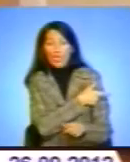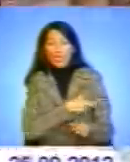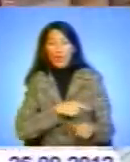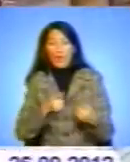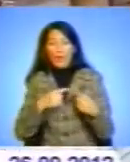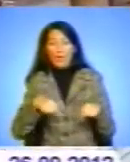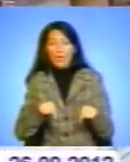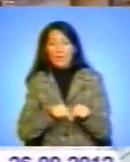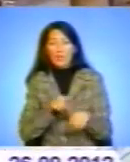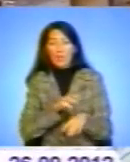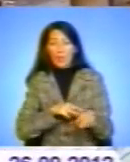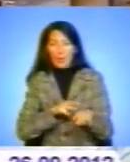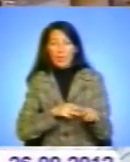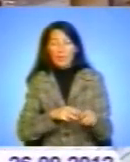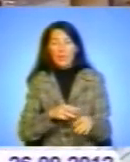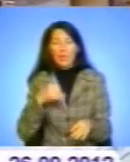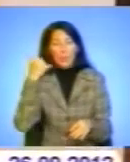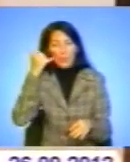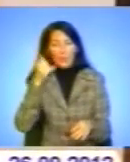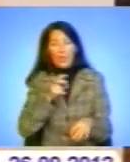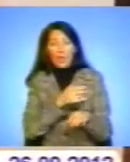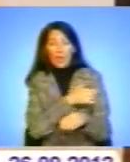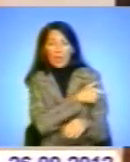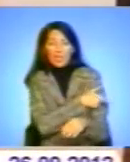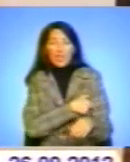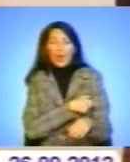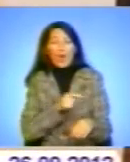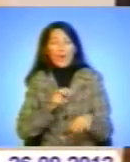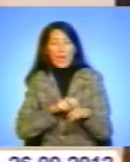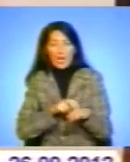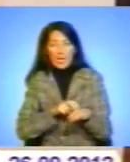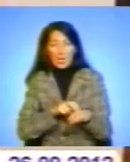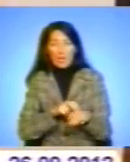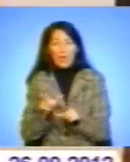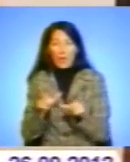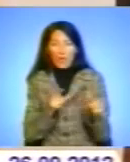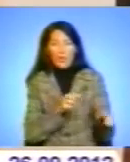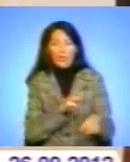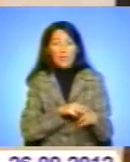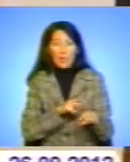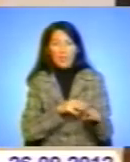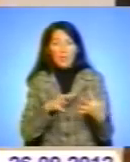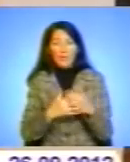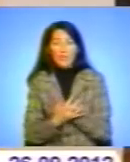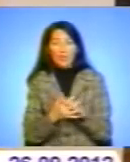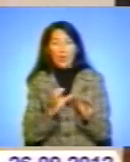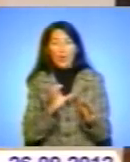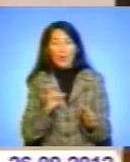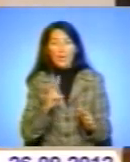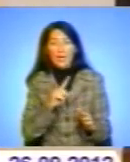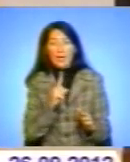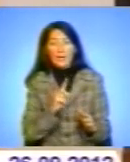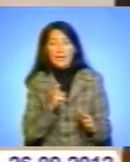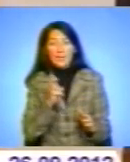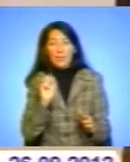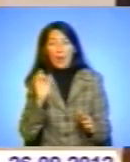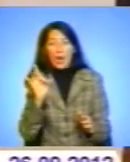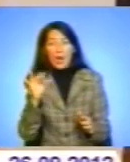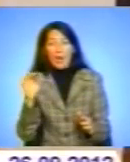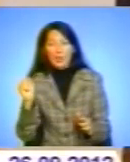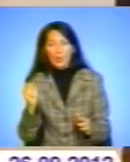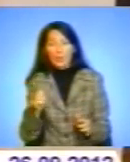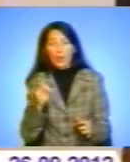надійшло від чергового лікаря місцевого медичного закладу. Виїздом слідчо-оперативної групи в село Синігівка з Бараського району на місце події виявлена